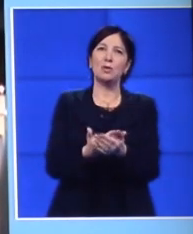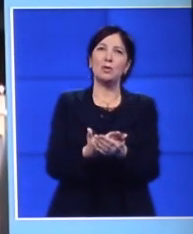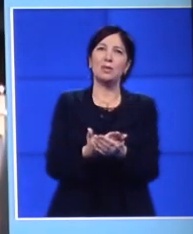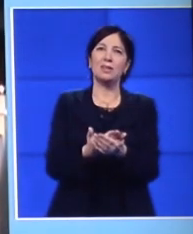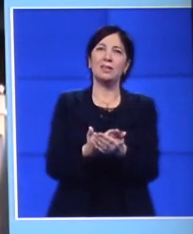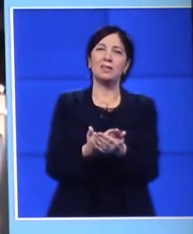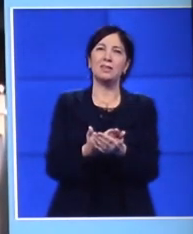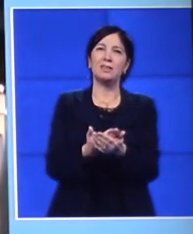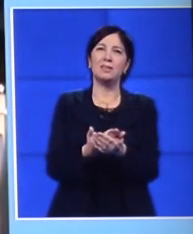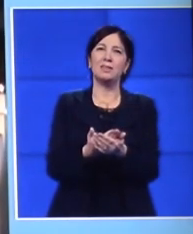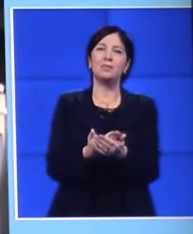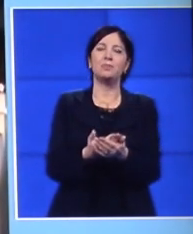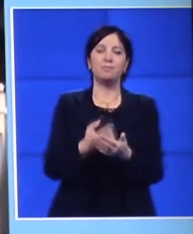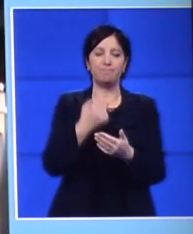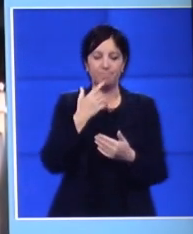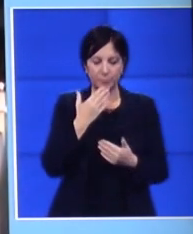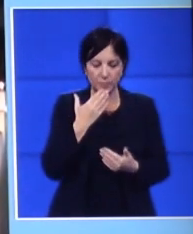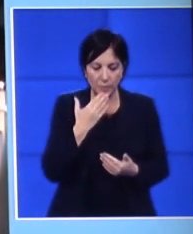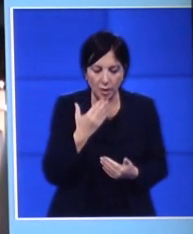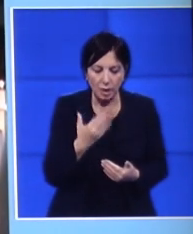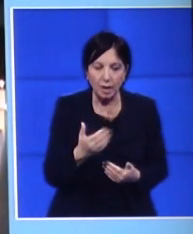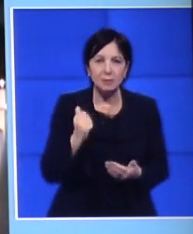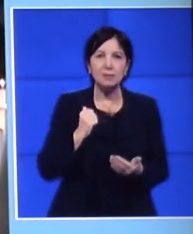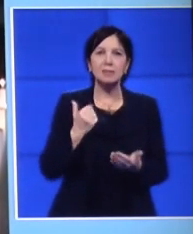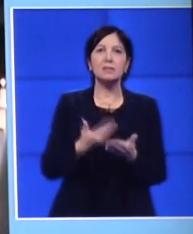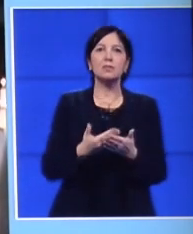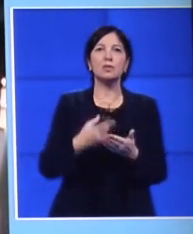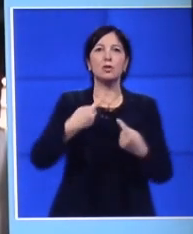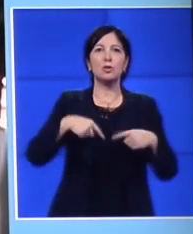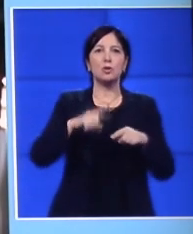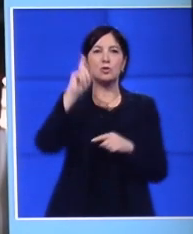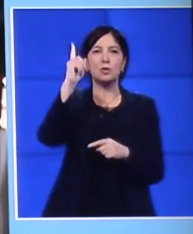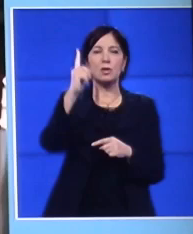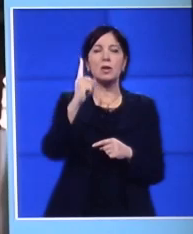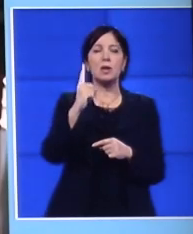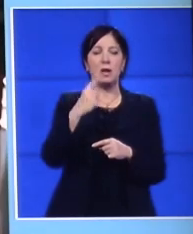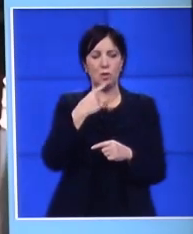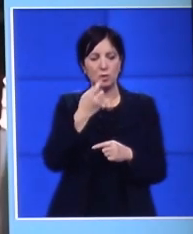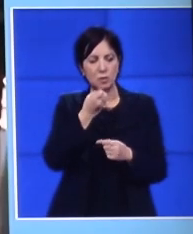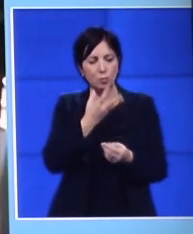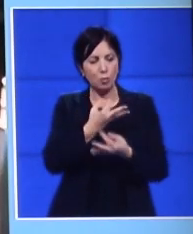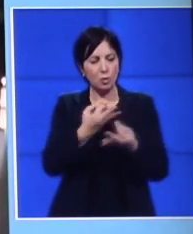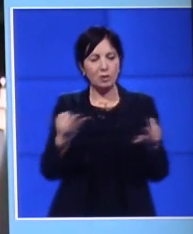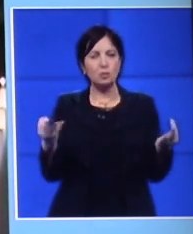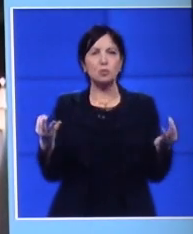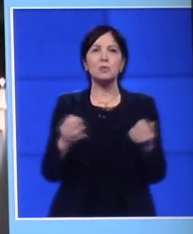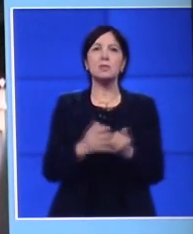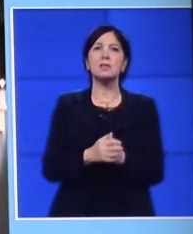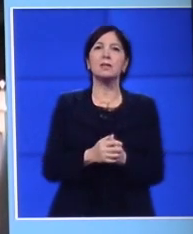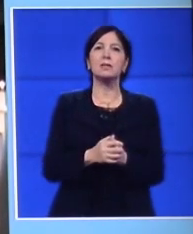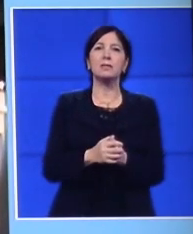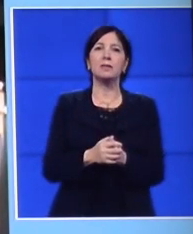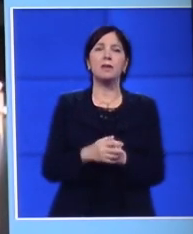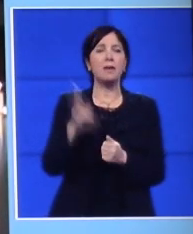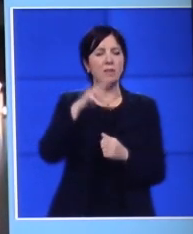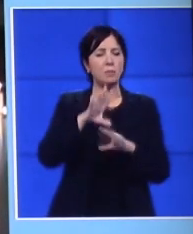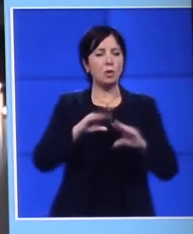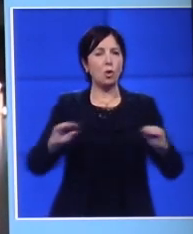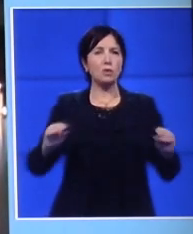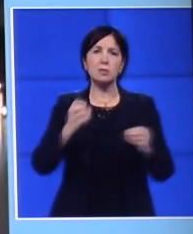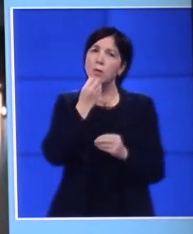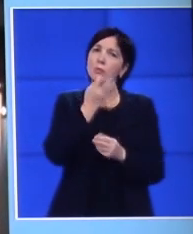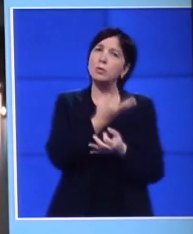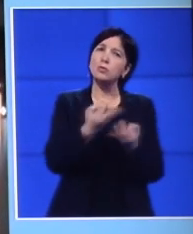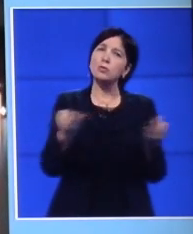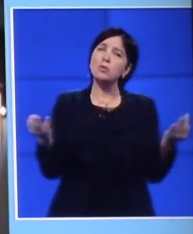Signore. Rendiamo grazie al Signore nostro Dio. E cosa buona e giusta. E veramente